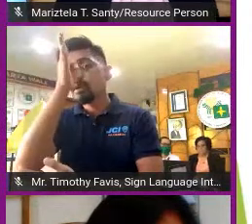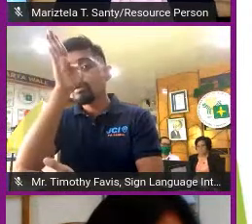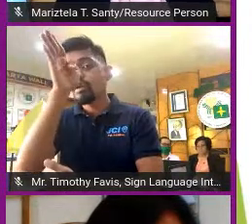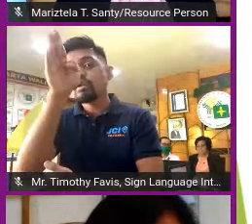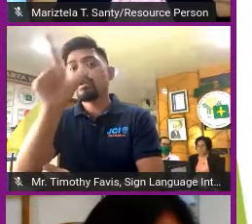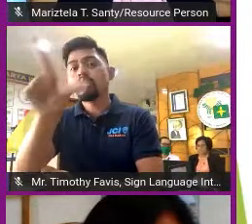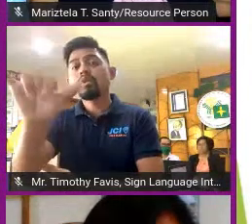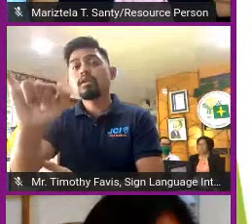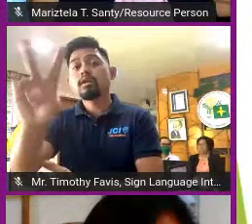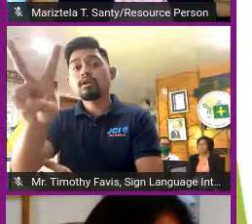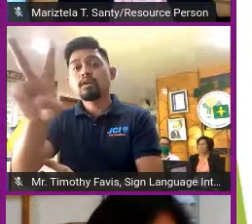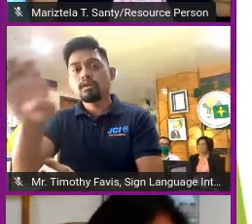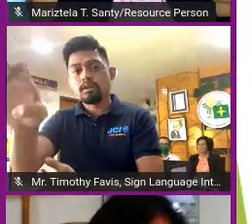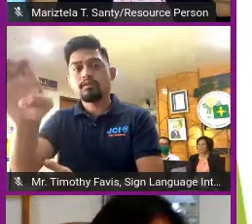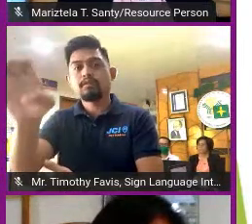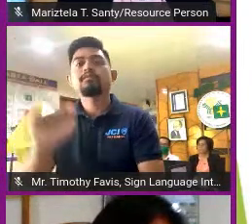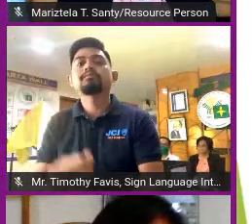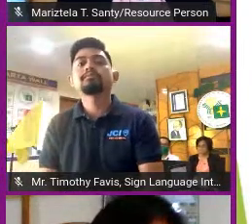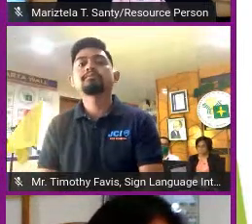mga